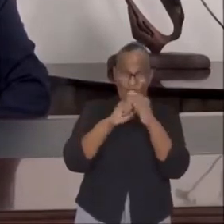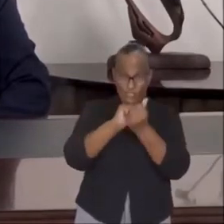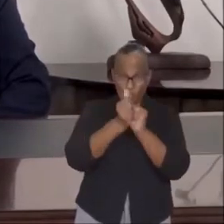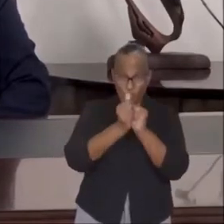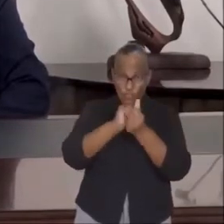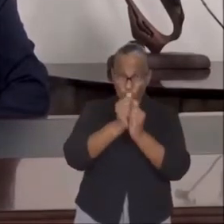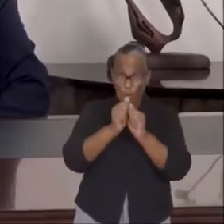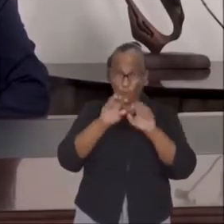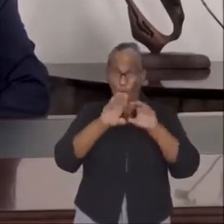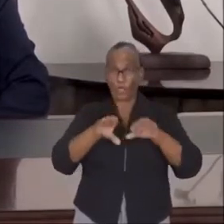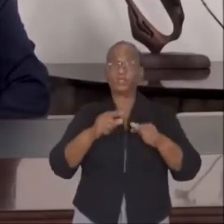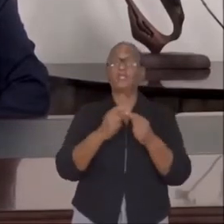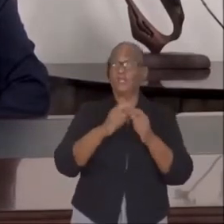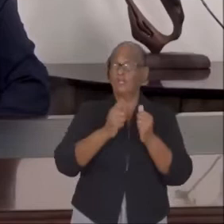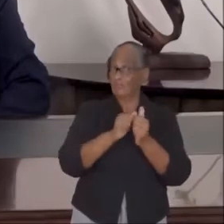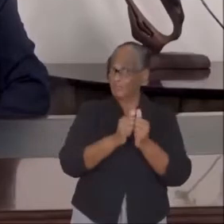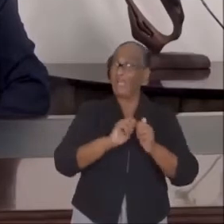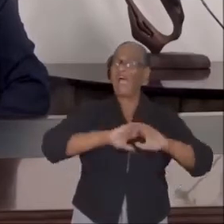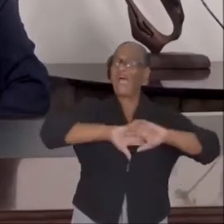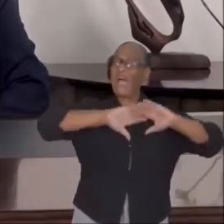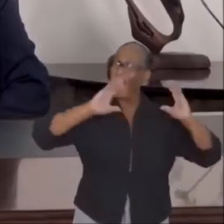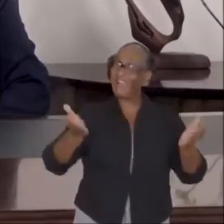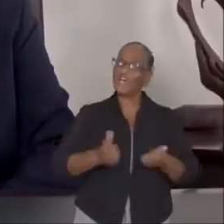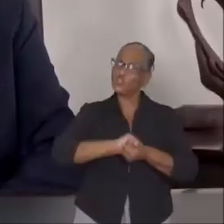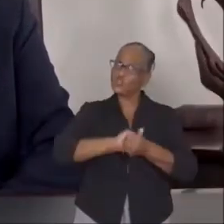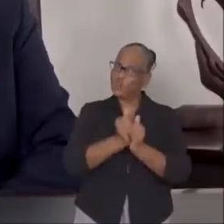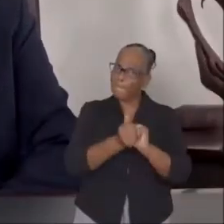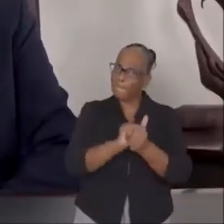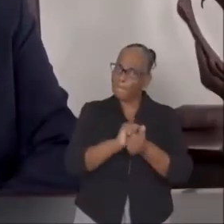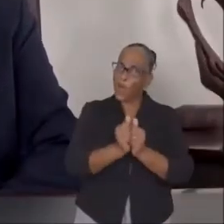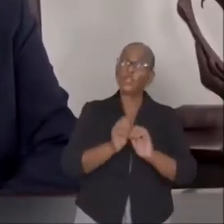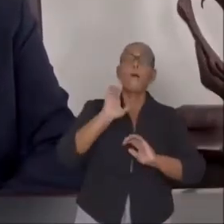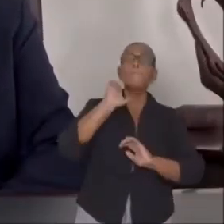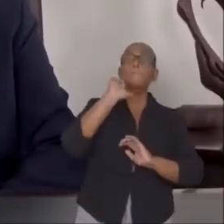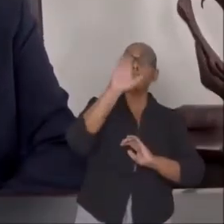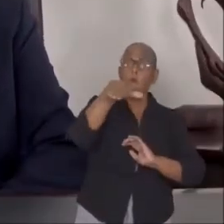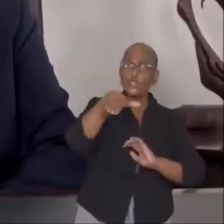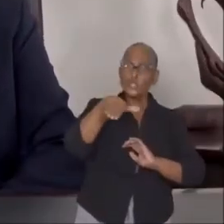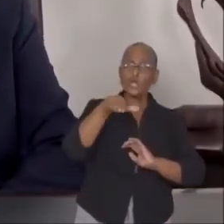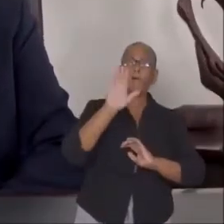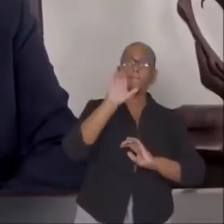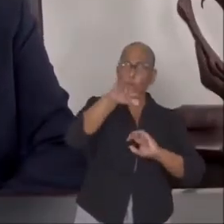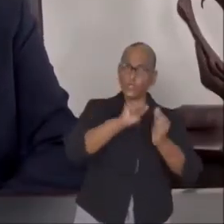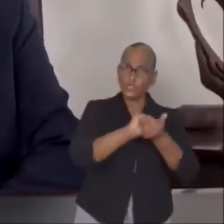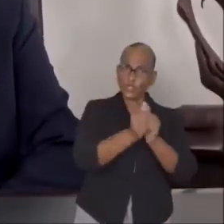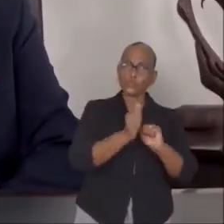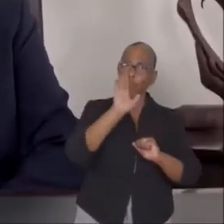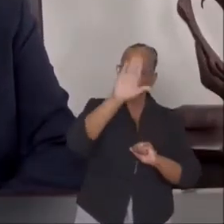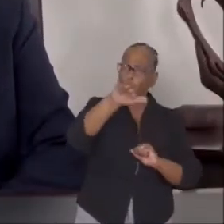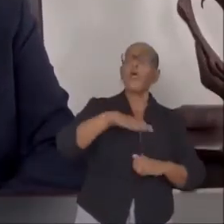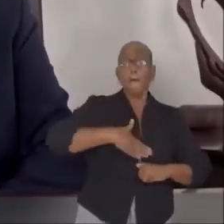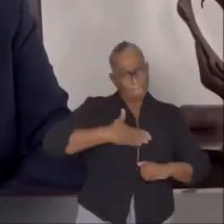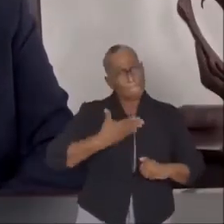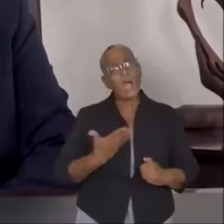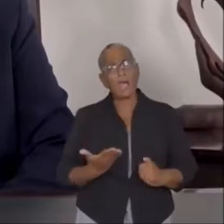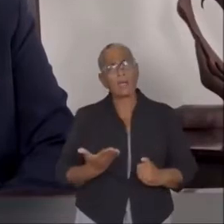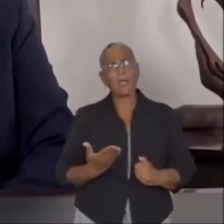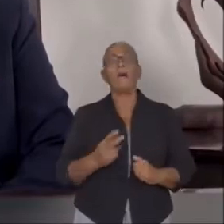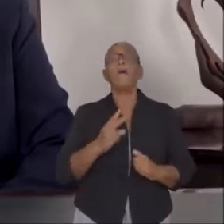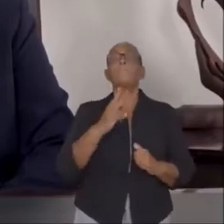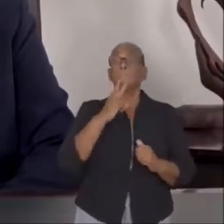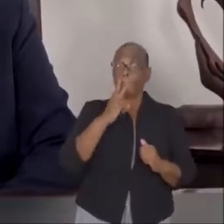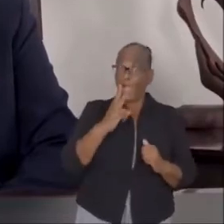contactsporten zijn niet toegestaan. Alle sportactiviteiten die in de buitenlucht plaatsvinden,